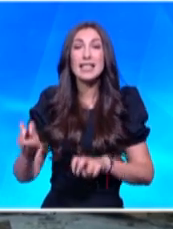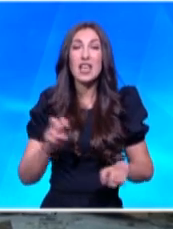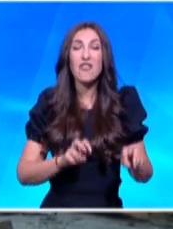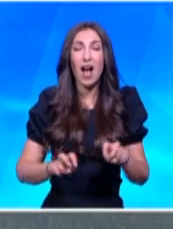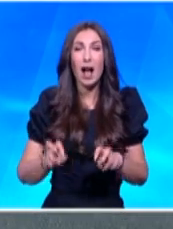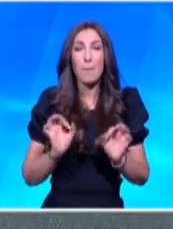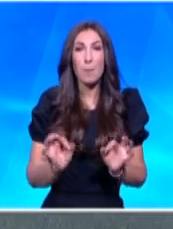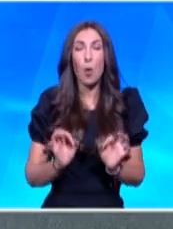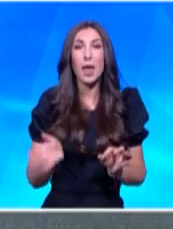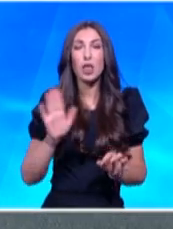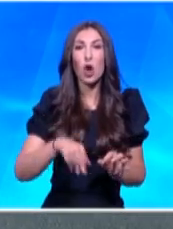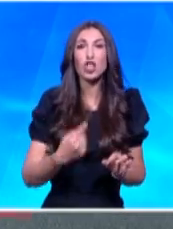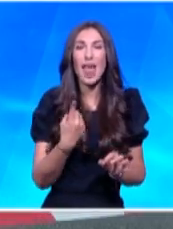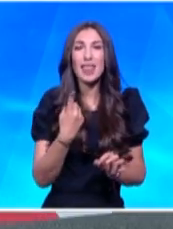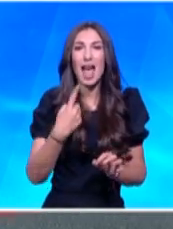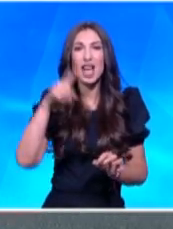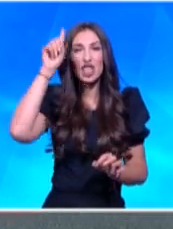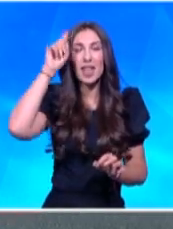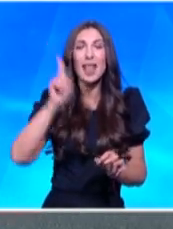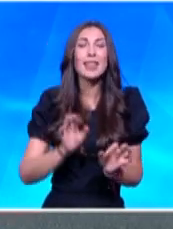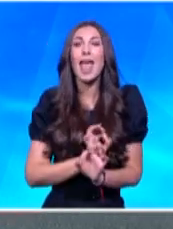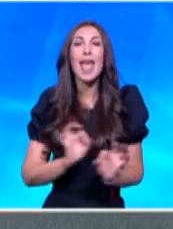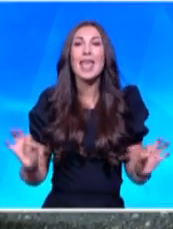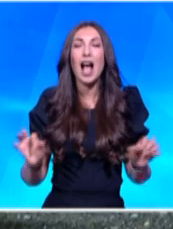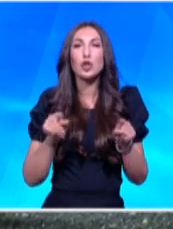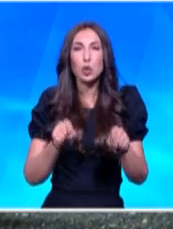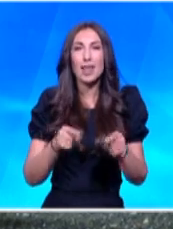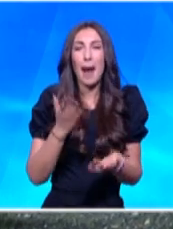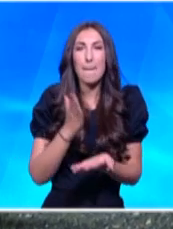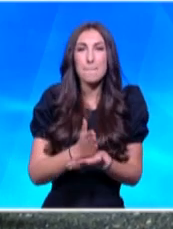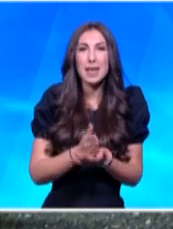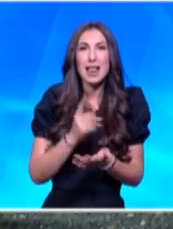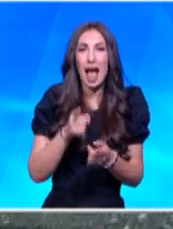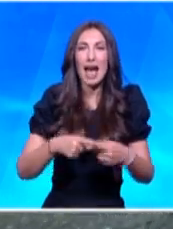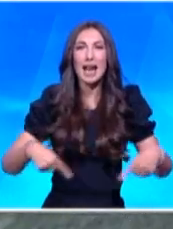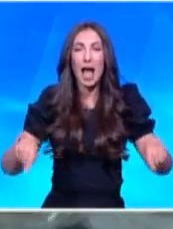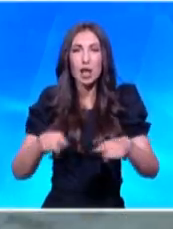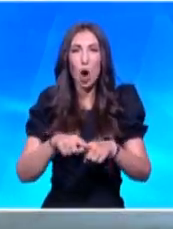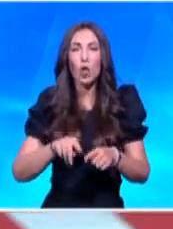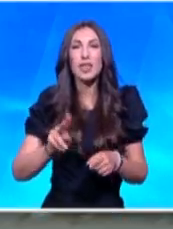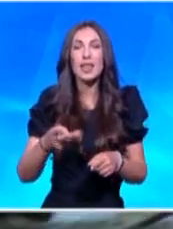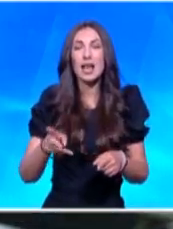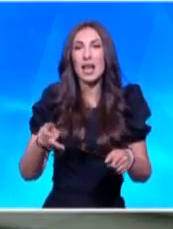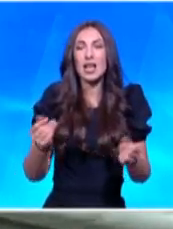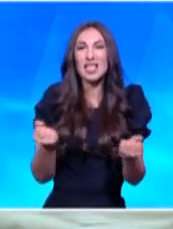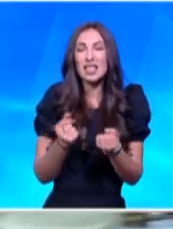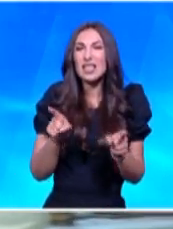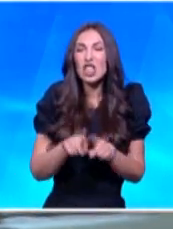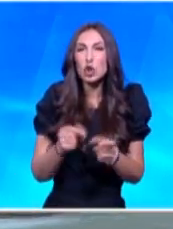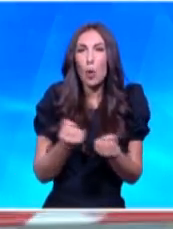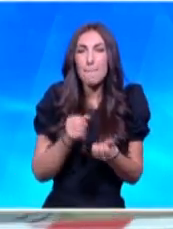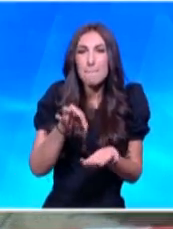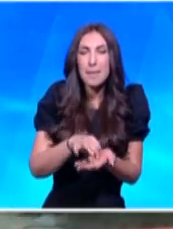се издирва и още една жена. Не е ясно дали тя е била в района, дали е била на същото